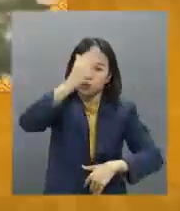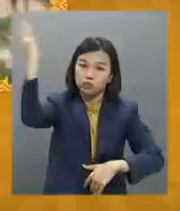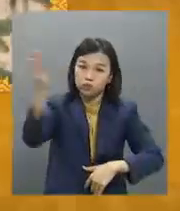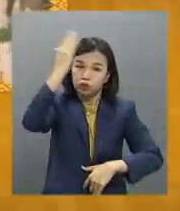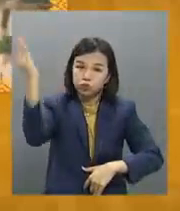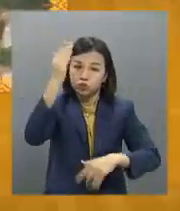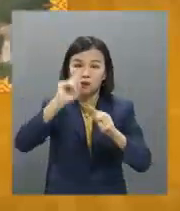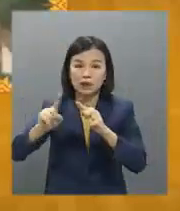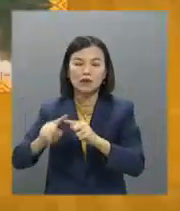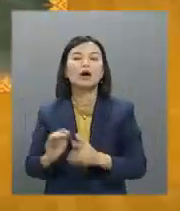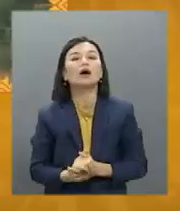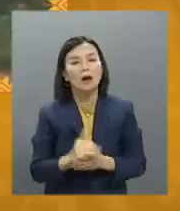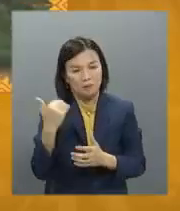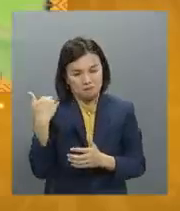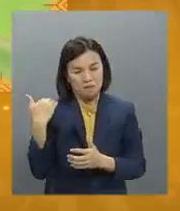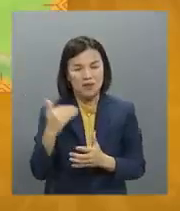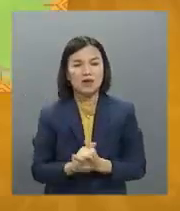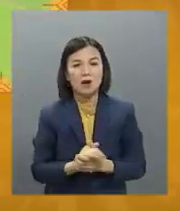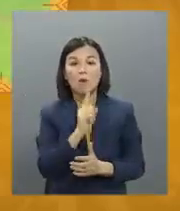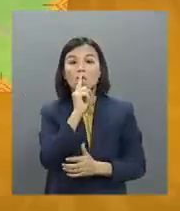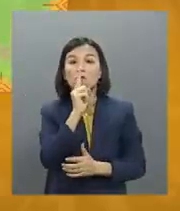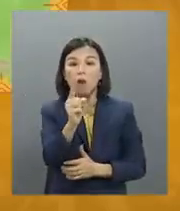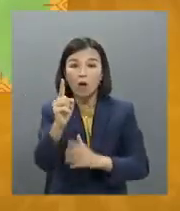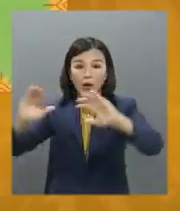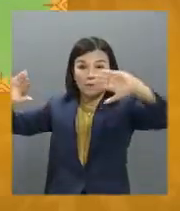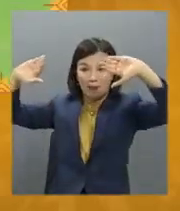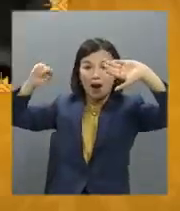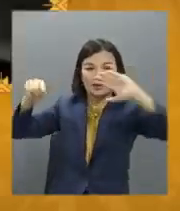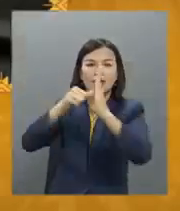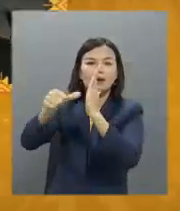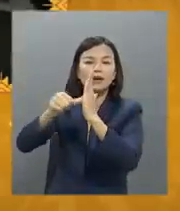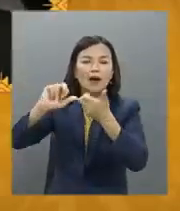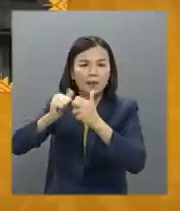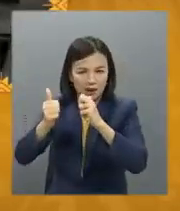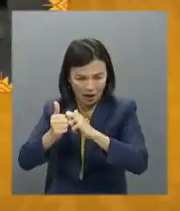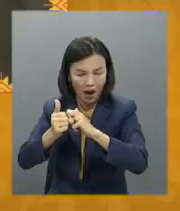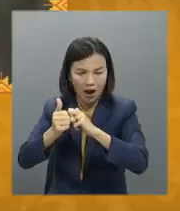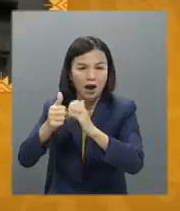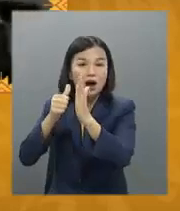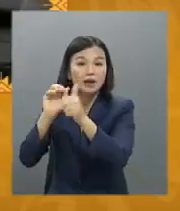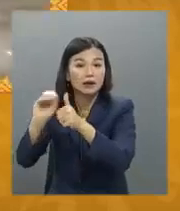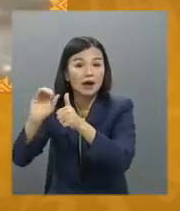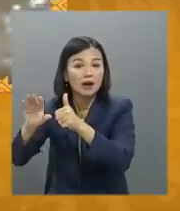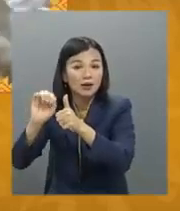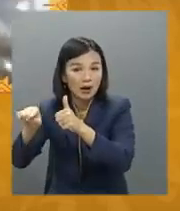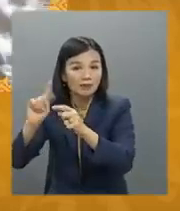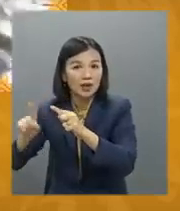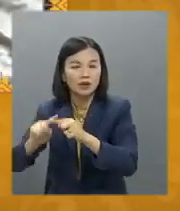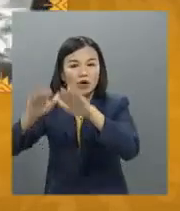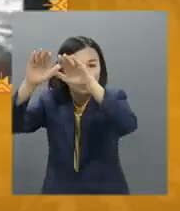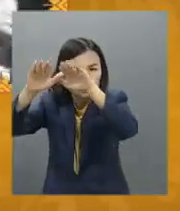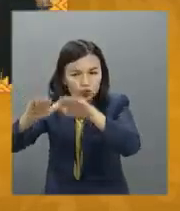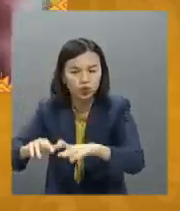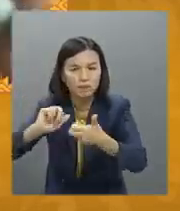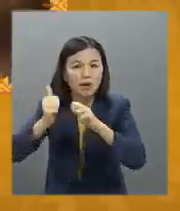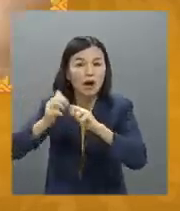จากพายุโซนร้อนโพดุลและคาจิกิได้พระราชทานพระราชกระแสแก่รัฐบาลในการแก้ไขปัญหาอุทกภัย